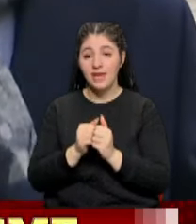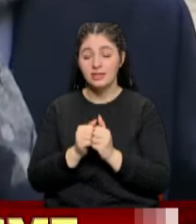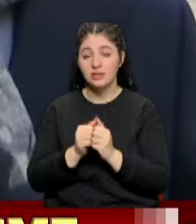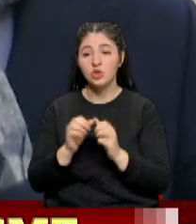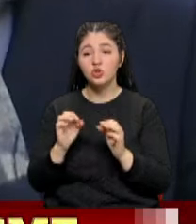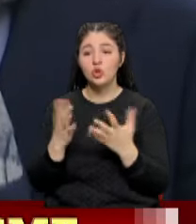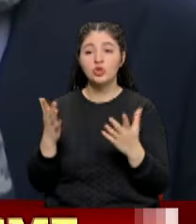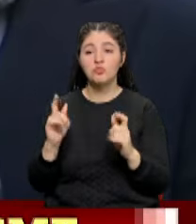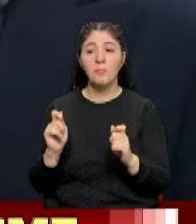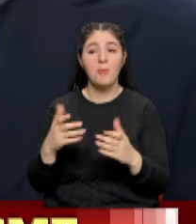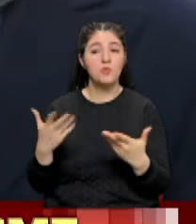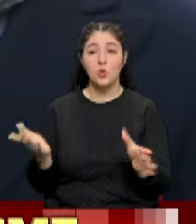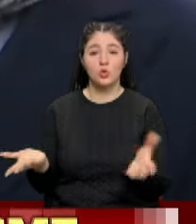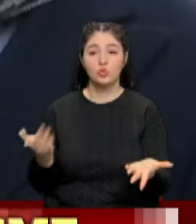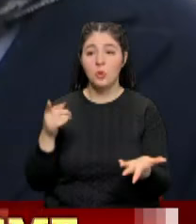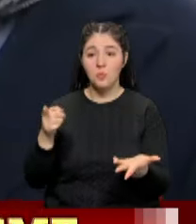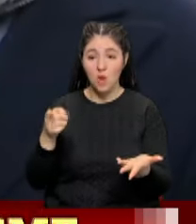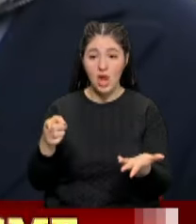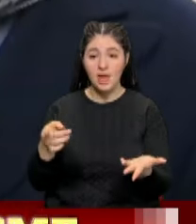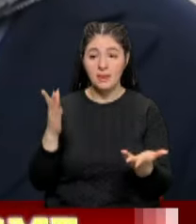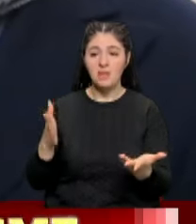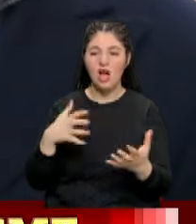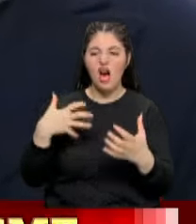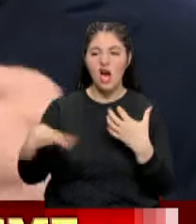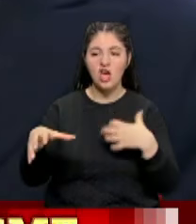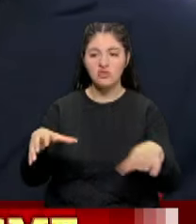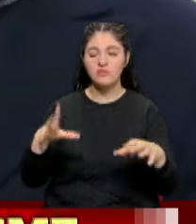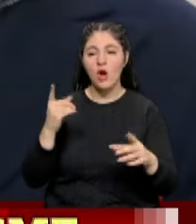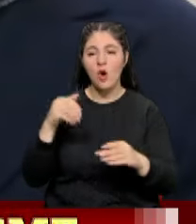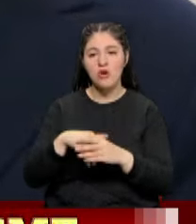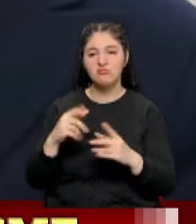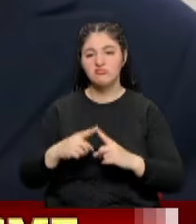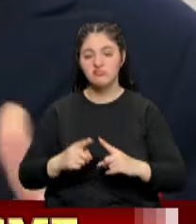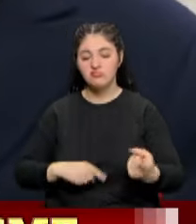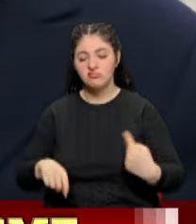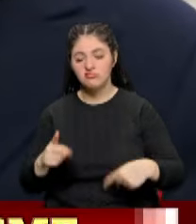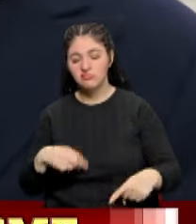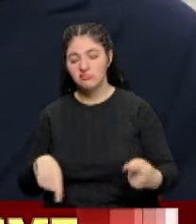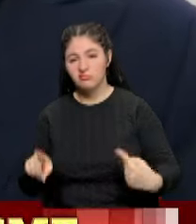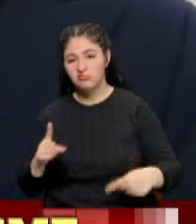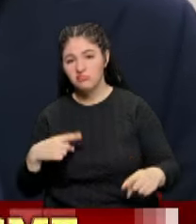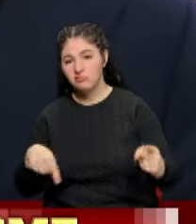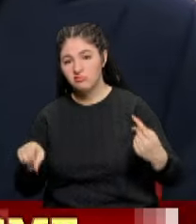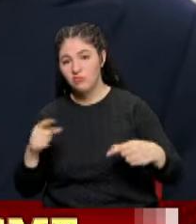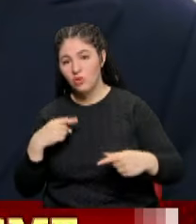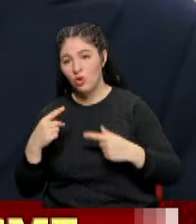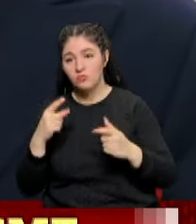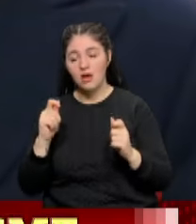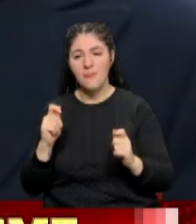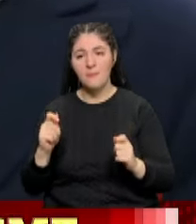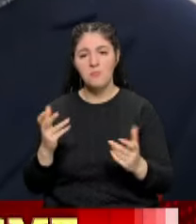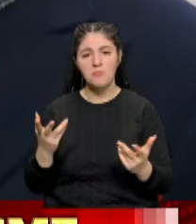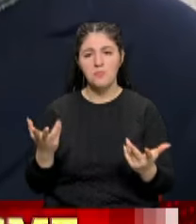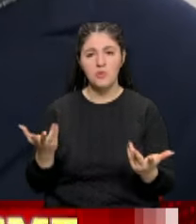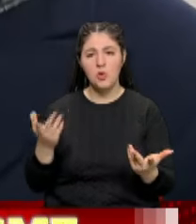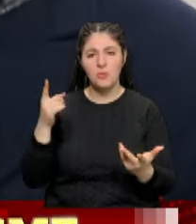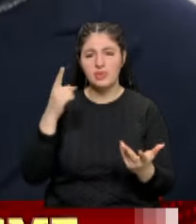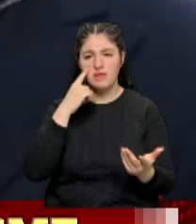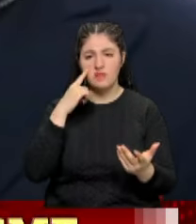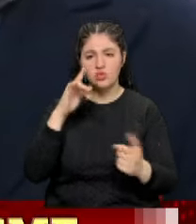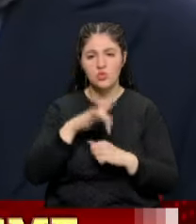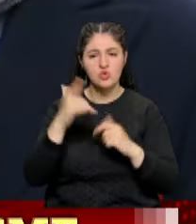Bir arada çözüme kavuşturamıyoruz da burada bile ayrımcılık ya da o hesabı vesaire üzerinden konuşmalar yapabiliyor bu devlet,